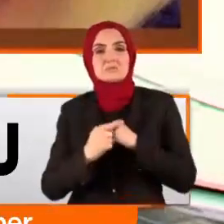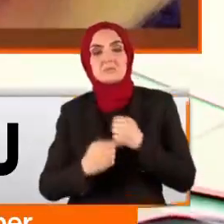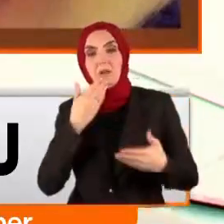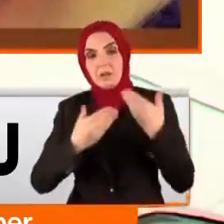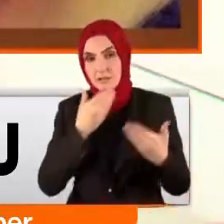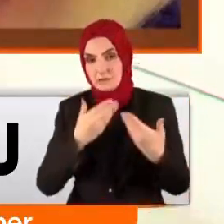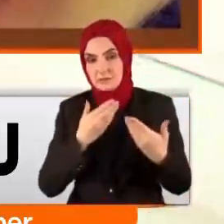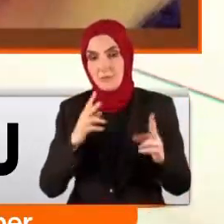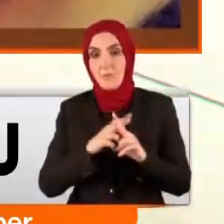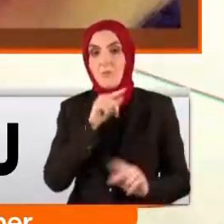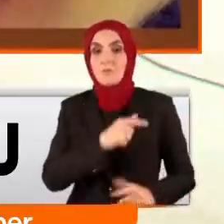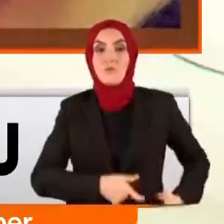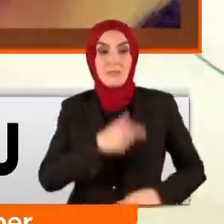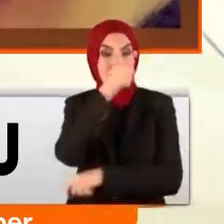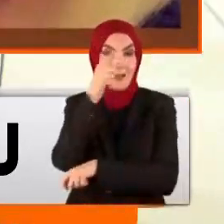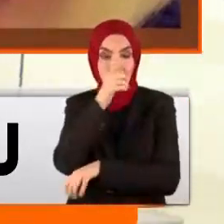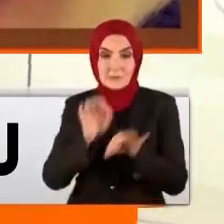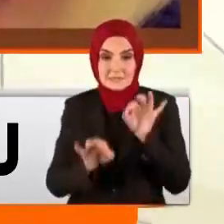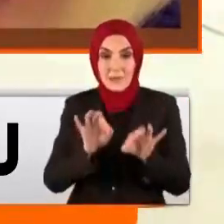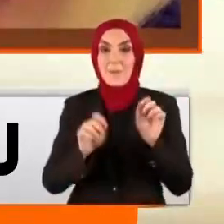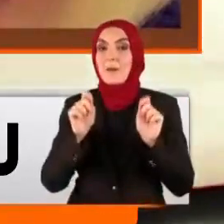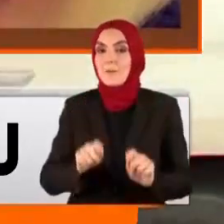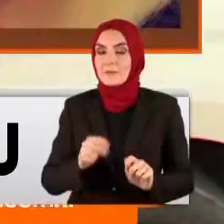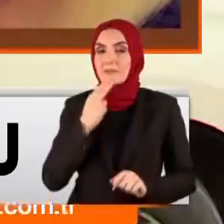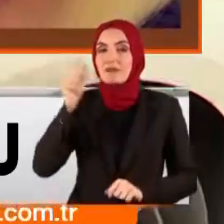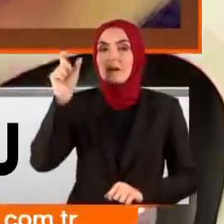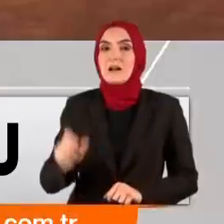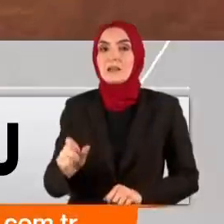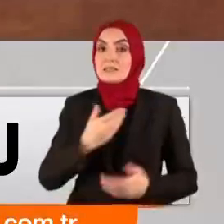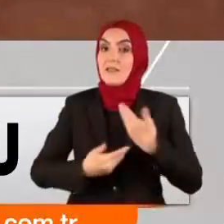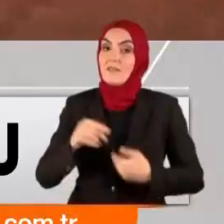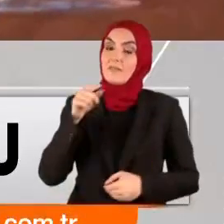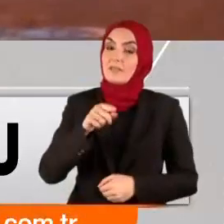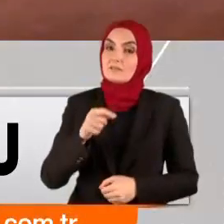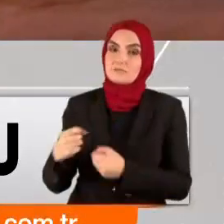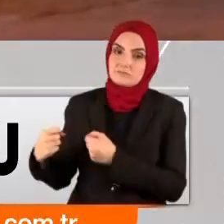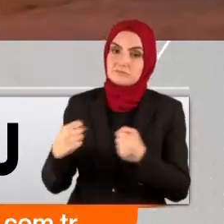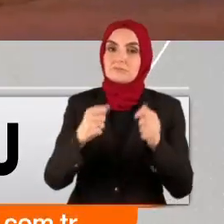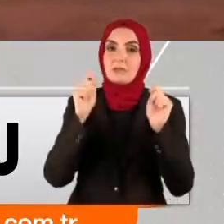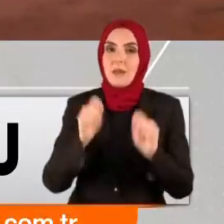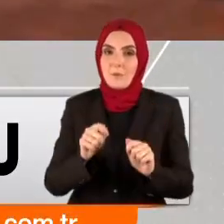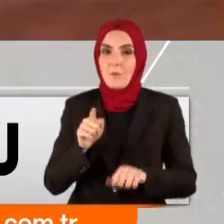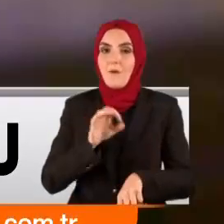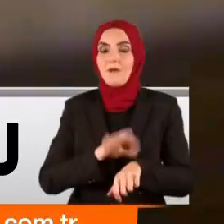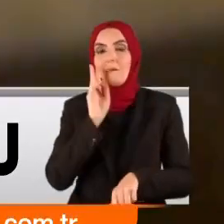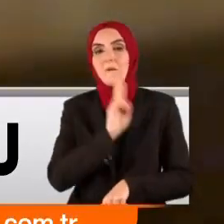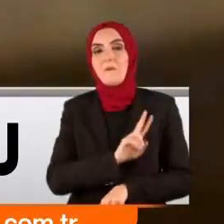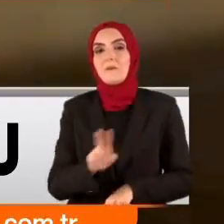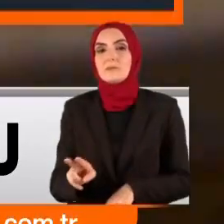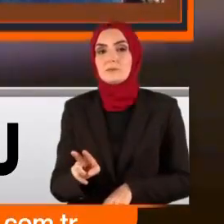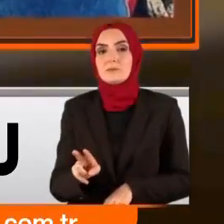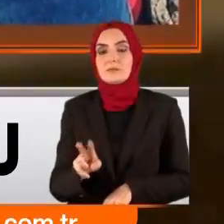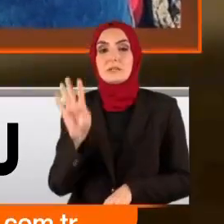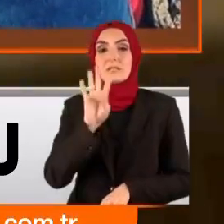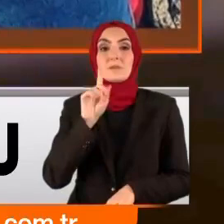kameralarını incelediğinde kadının sevgilisini ezdiği o anları gördü. Denizli Asay Şube Müdürlüğü ekipleri 41 yaşındaki